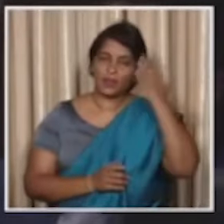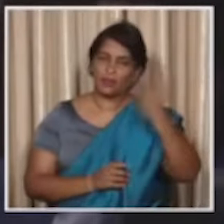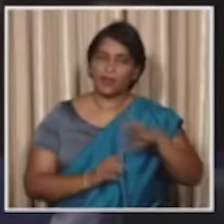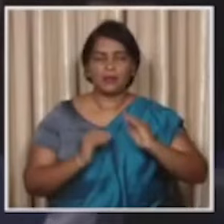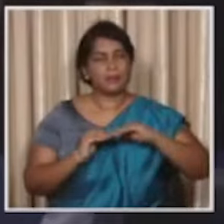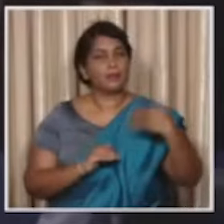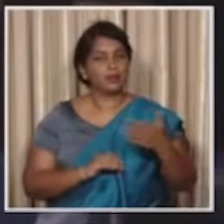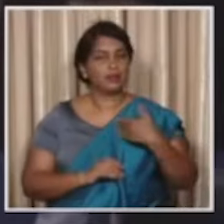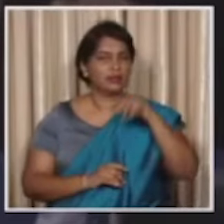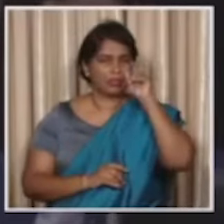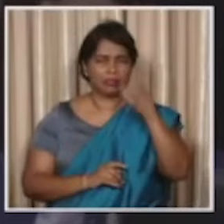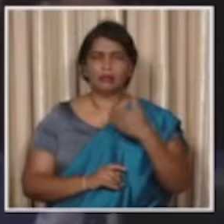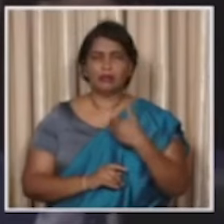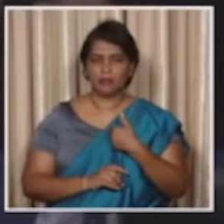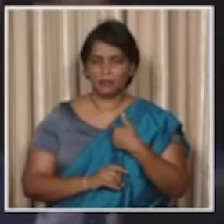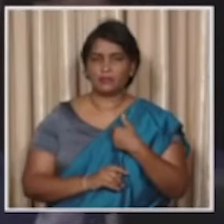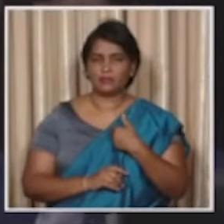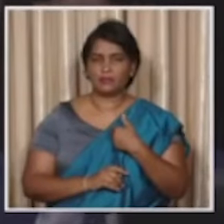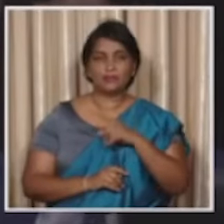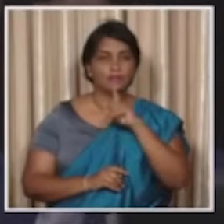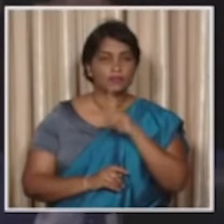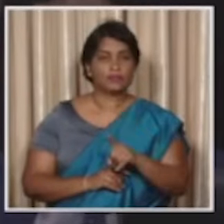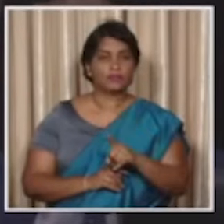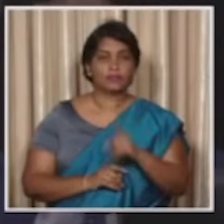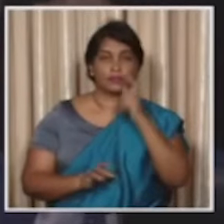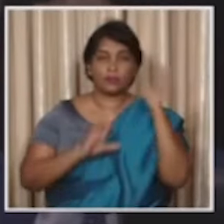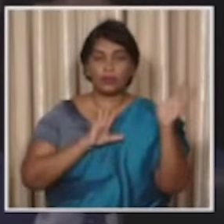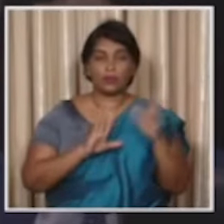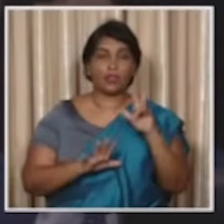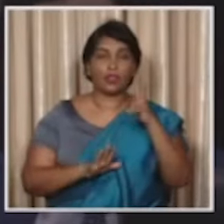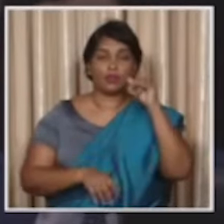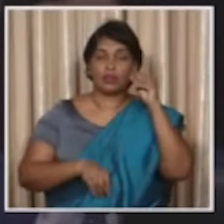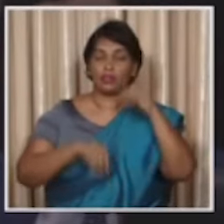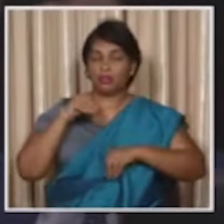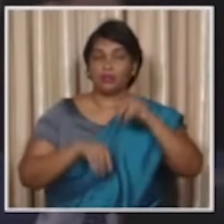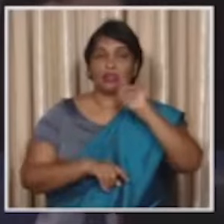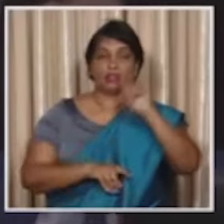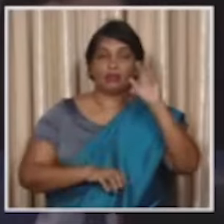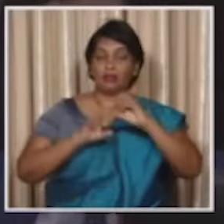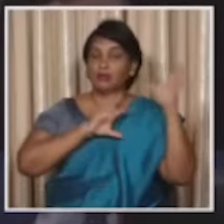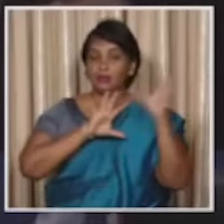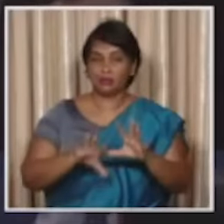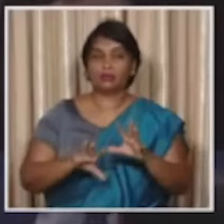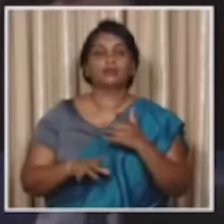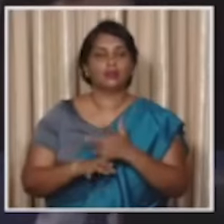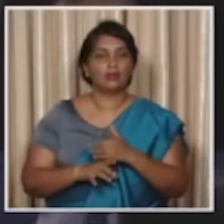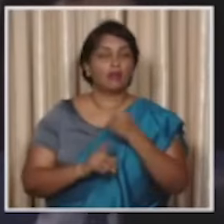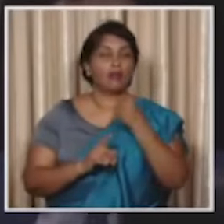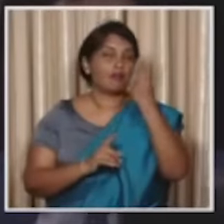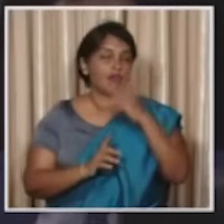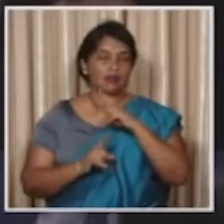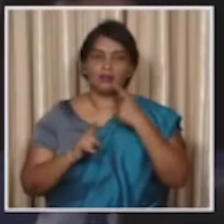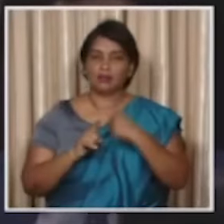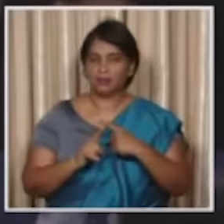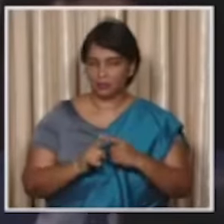මරණයෙන් පස්සෙත් මම දැක්කා කියනවා මේ ආව සෙනග මෙතුමා 80,000 ඡන්ද ගත්තා 110,000ක් ආවත් 8,000යි ගණන් හදනවා. දැන්